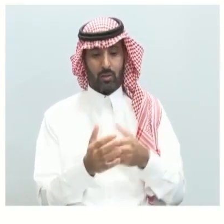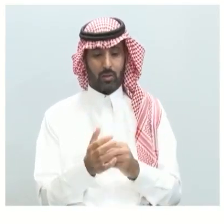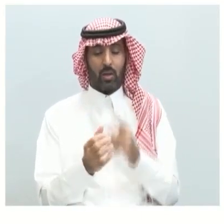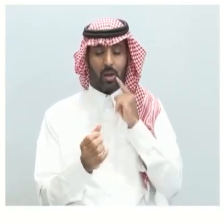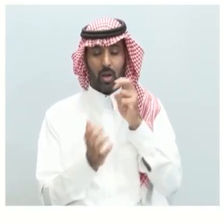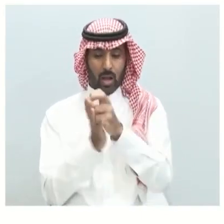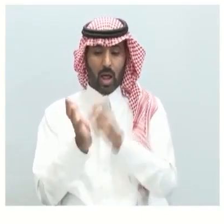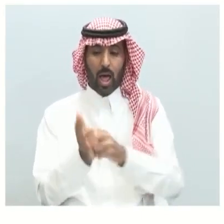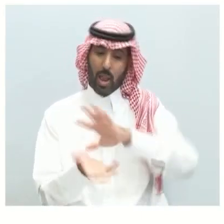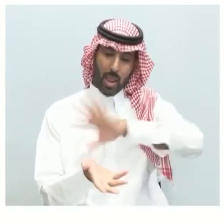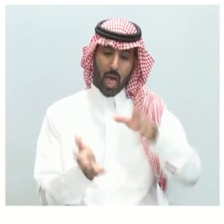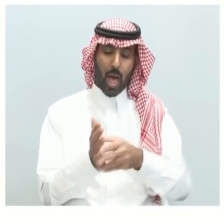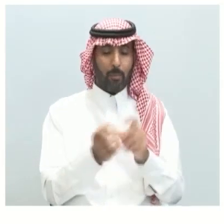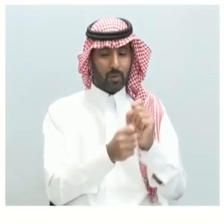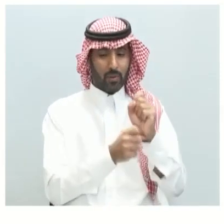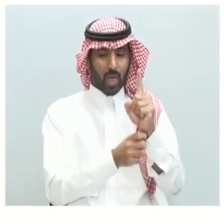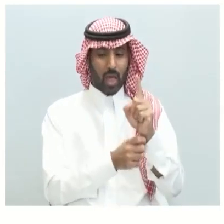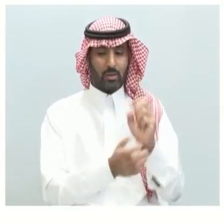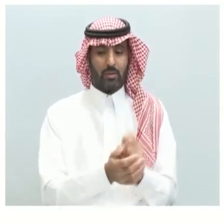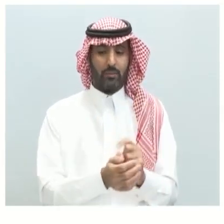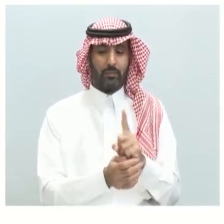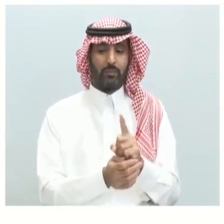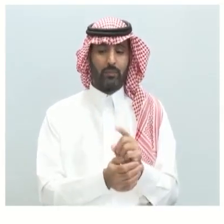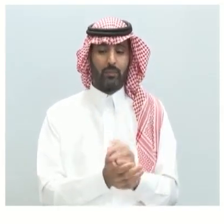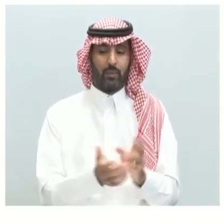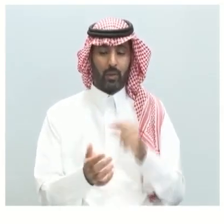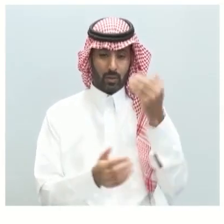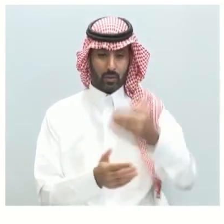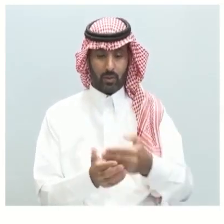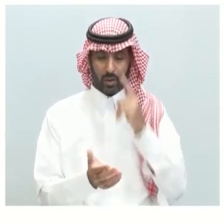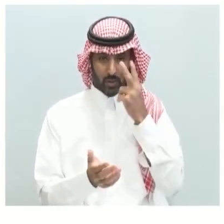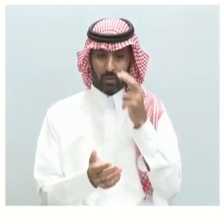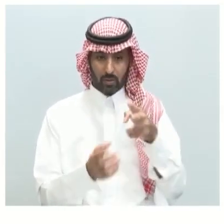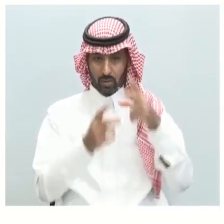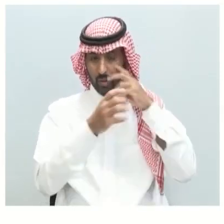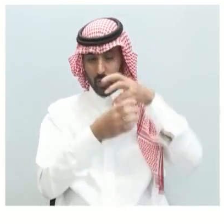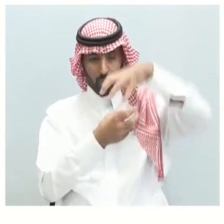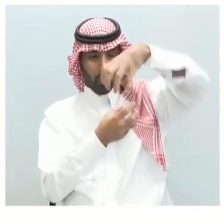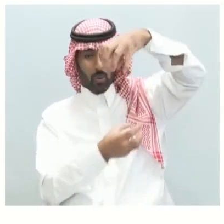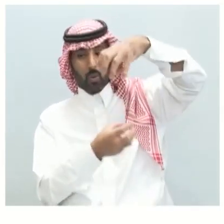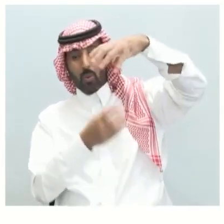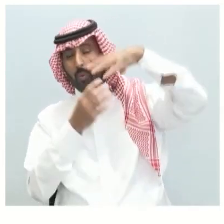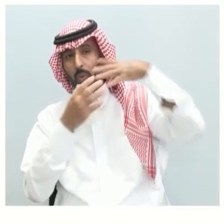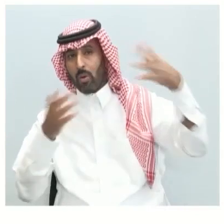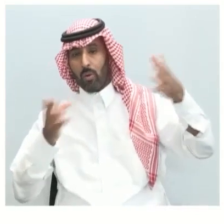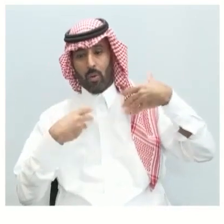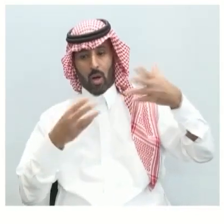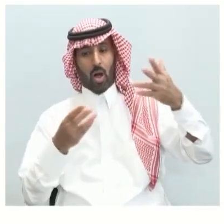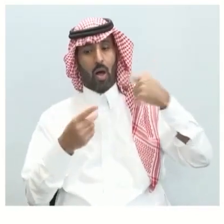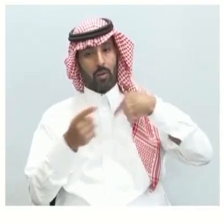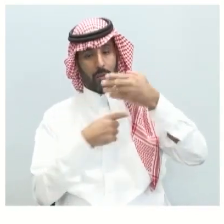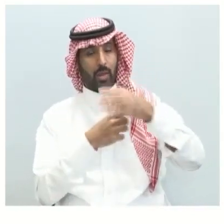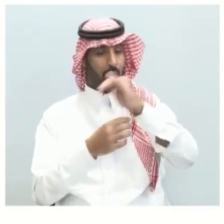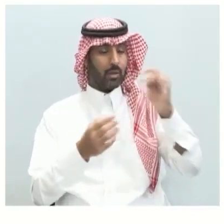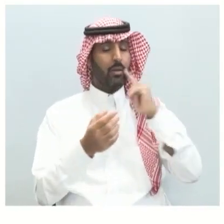الى القانون العام للغازات الان تامل بالون الطقس ثم اقرا العباره وما